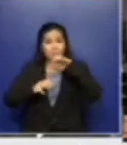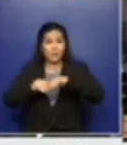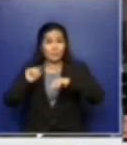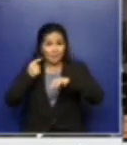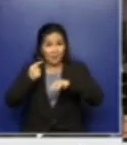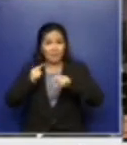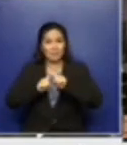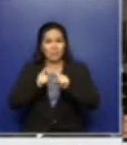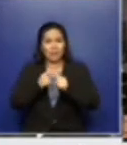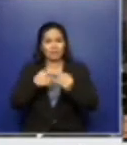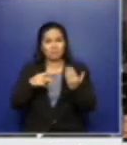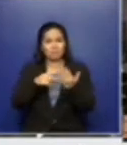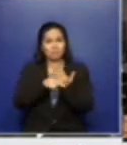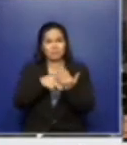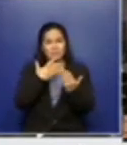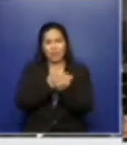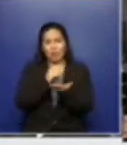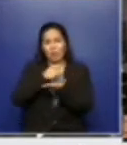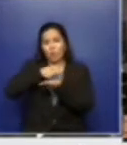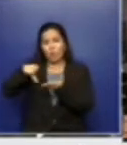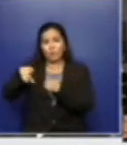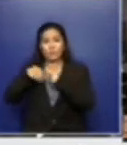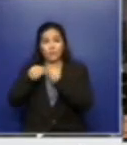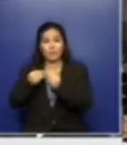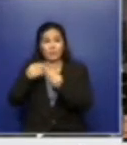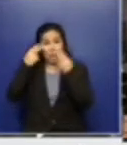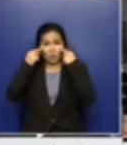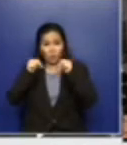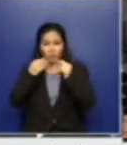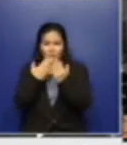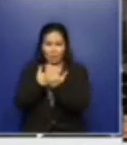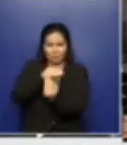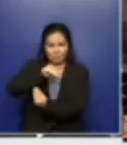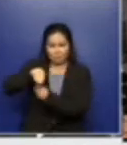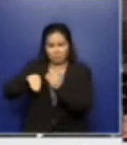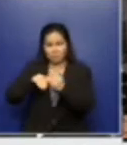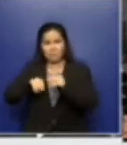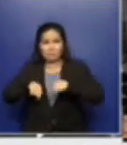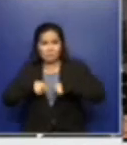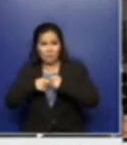นงบนี้มาเป็นงบกลางให้นายกรัฐมนตรีได้ใช้นั่นเป็น